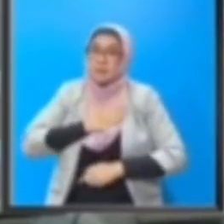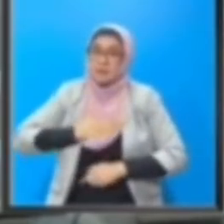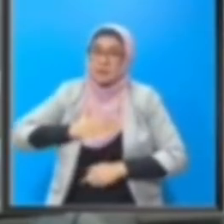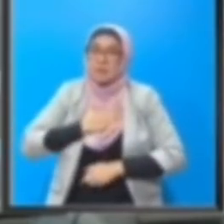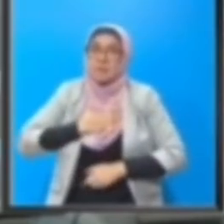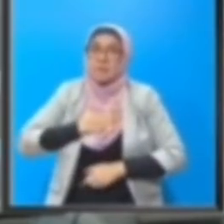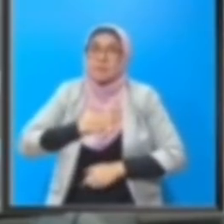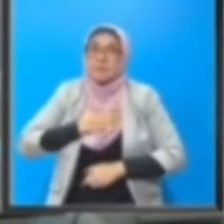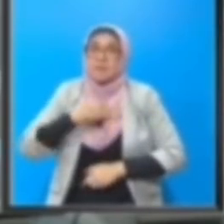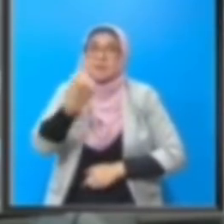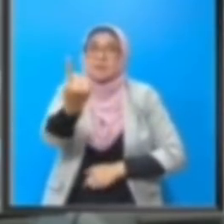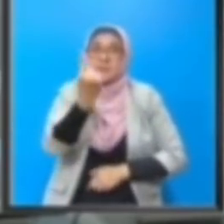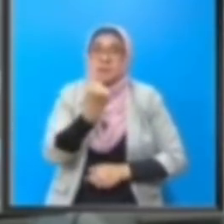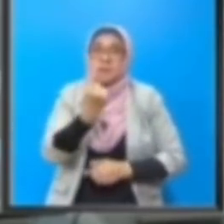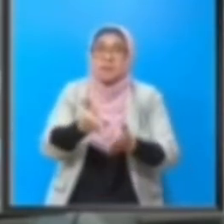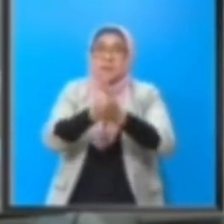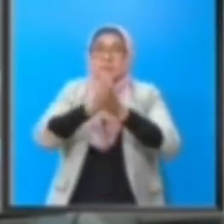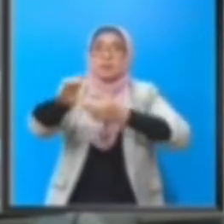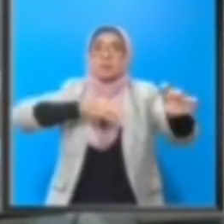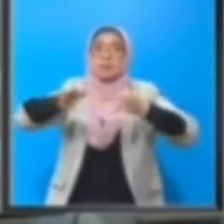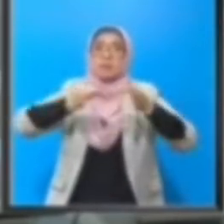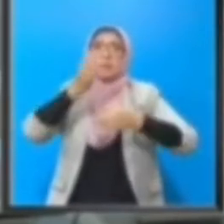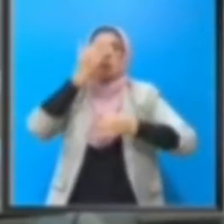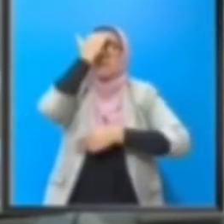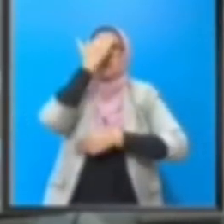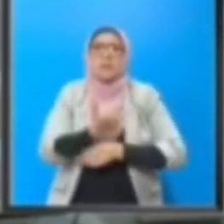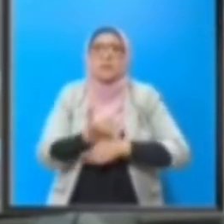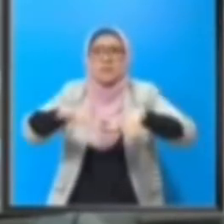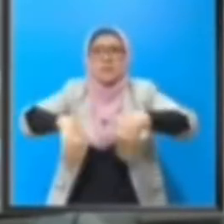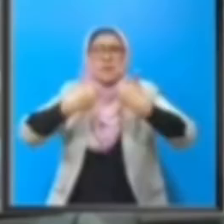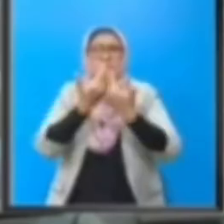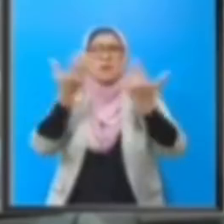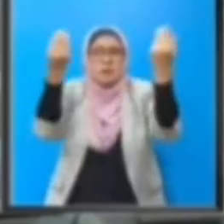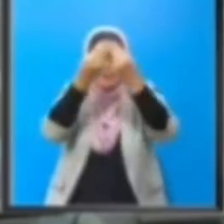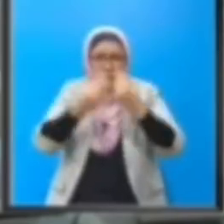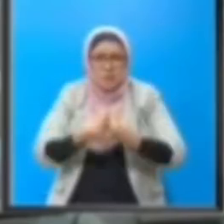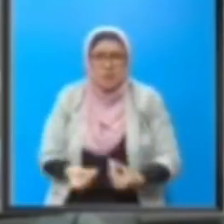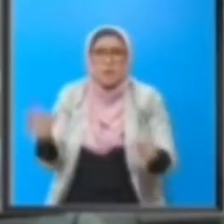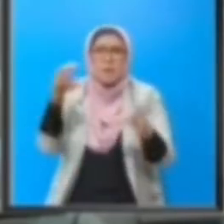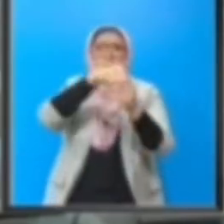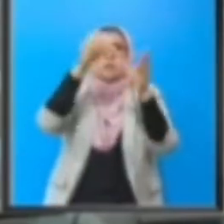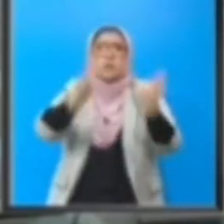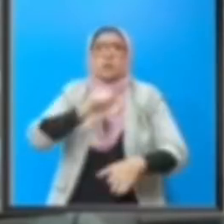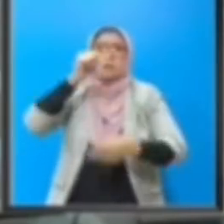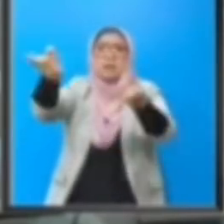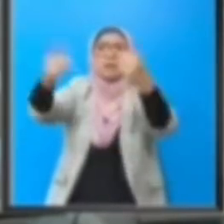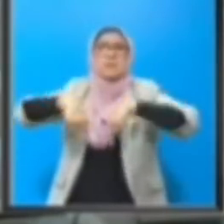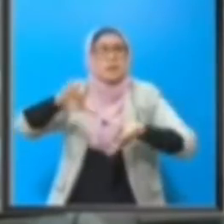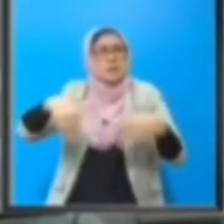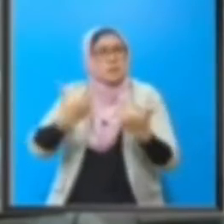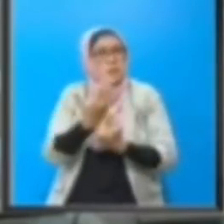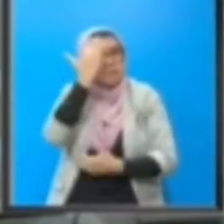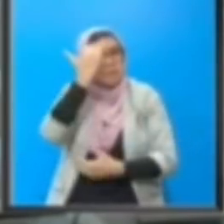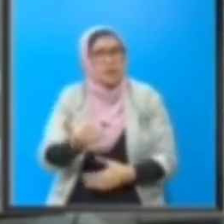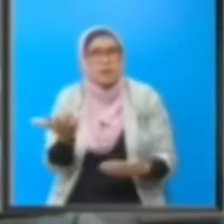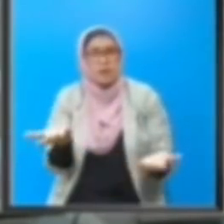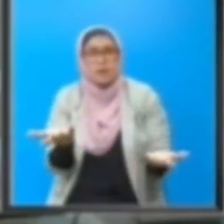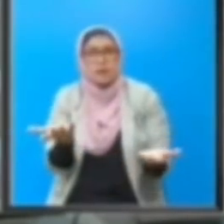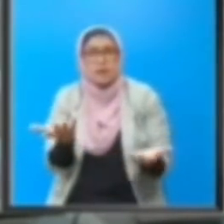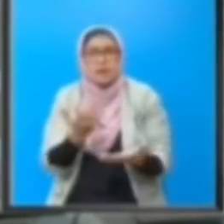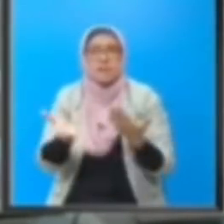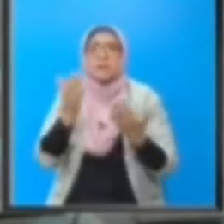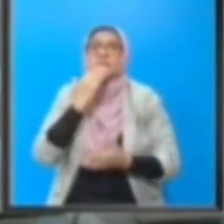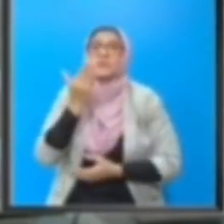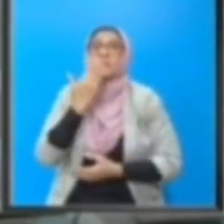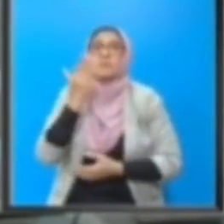memberi penjelasan. Betul, saya sokong. Bagaimana perhitungan dibuat ke atas orang yang tak hadir? Baik. Datuk Speaker. Terima kasih, Jelutong.